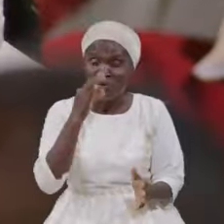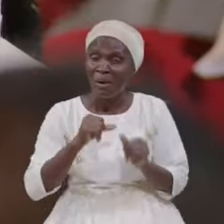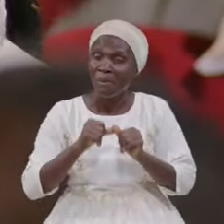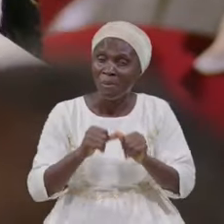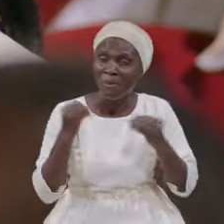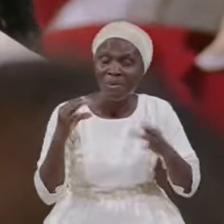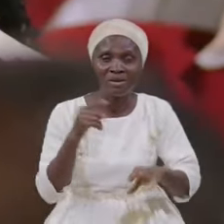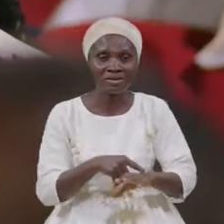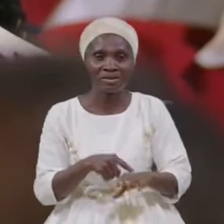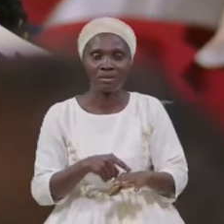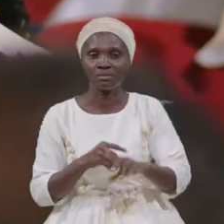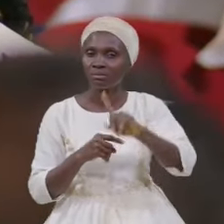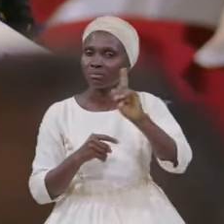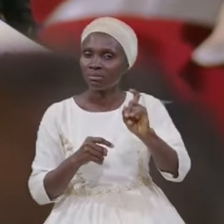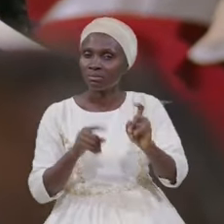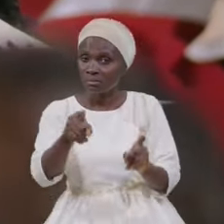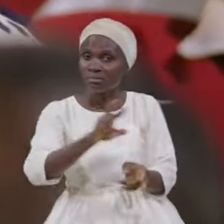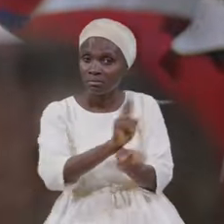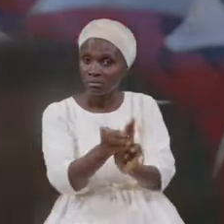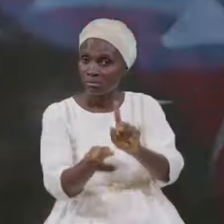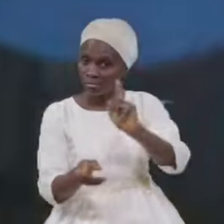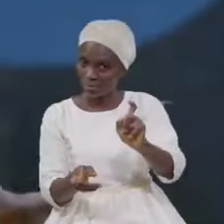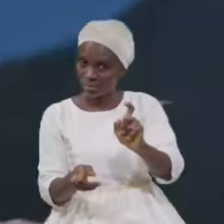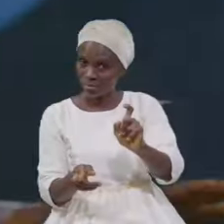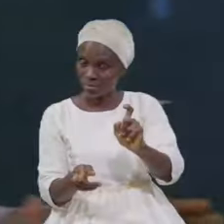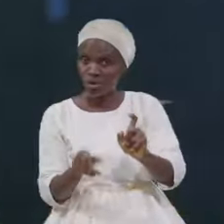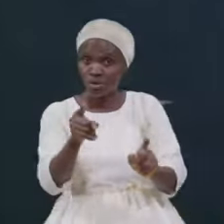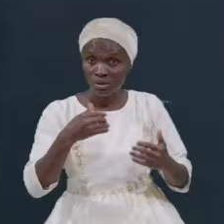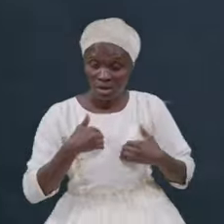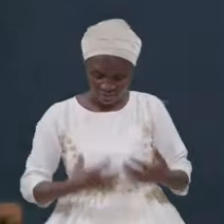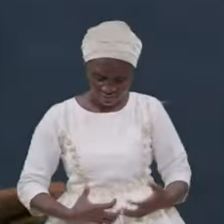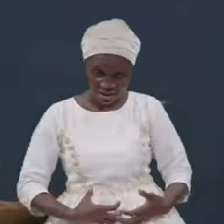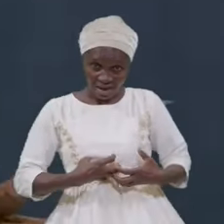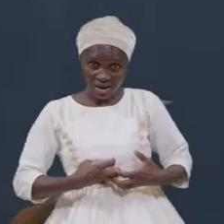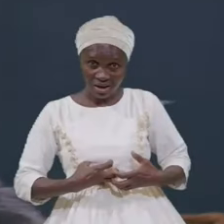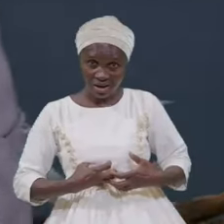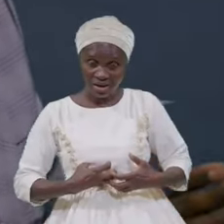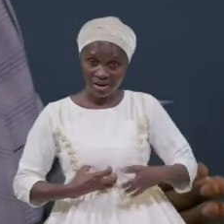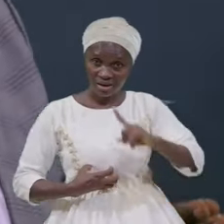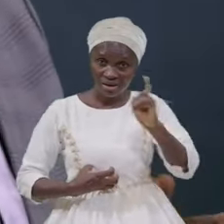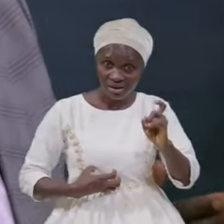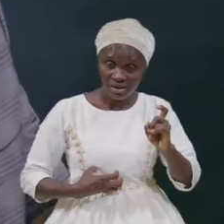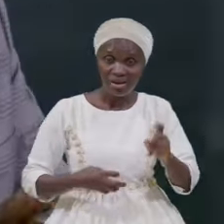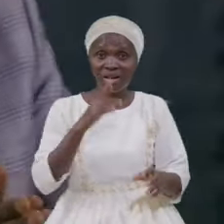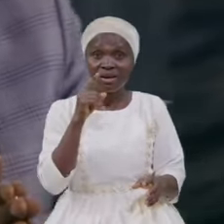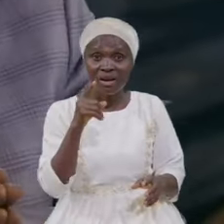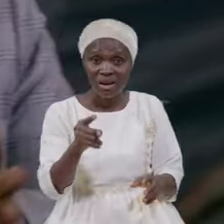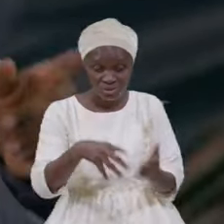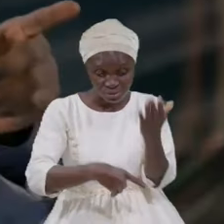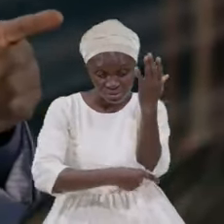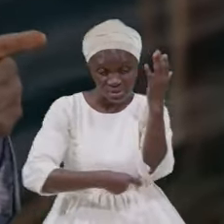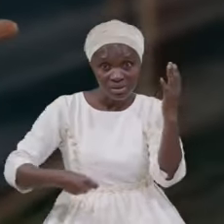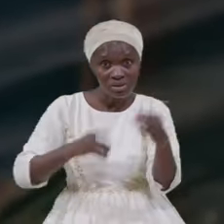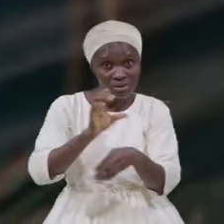Est-ce que tu as un mauvais tempérament? Est-ce que tu voles l'argent de l'église? Est-ce que tu pratiques le mal? Est-ce que tu